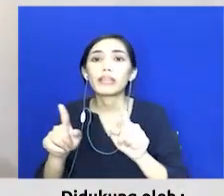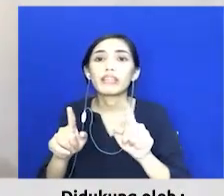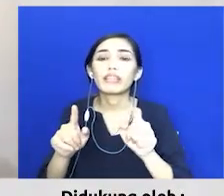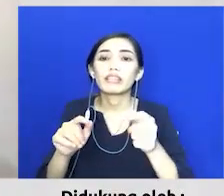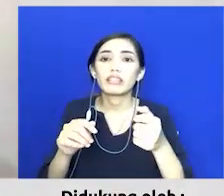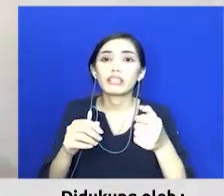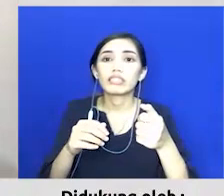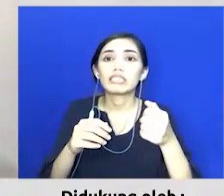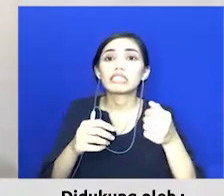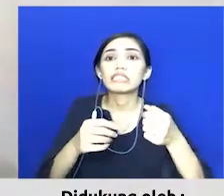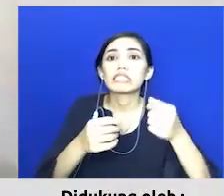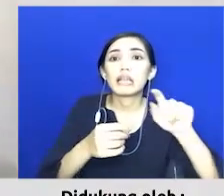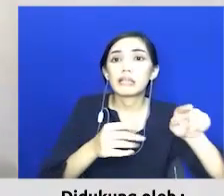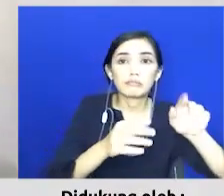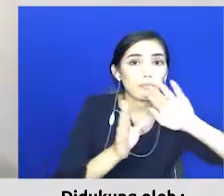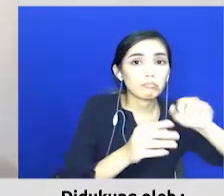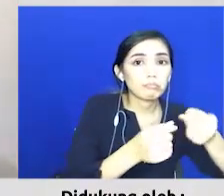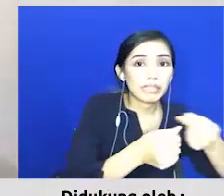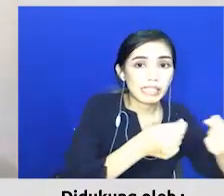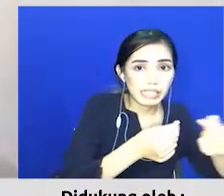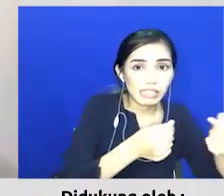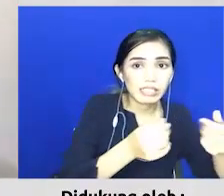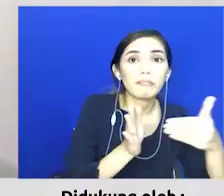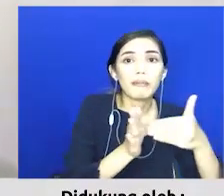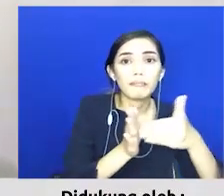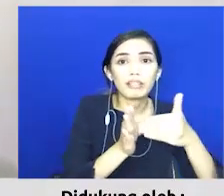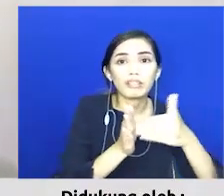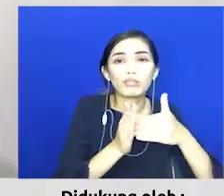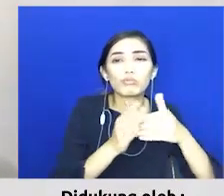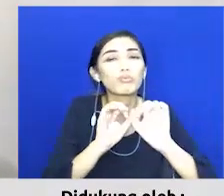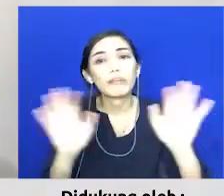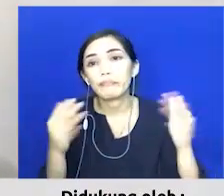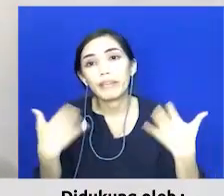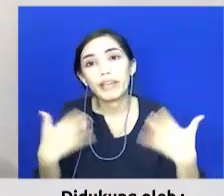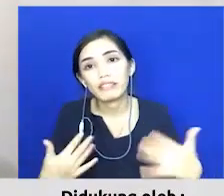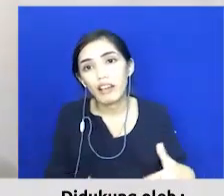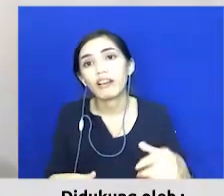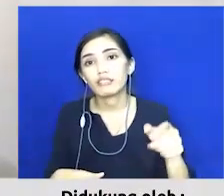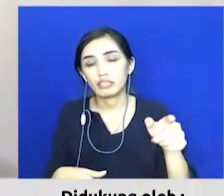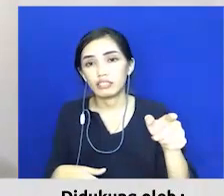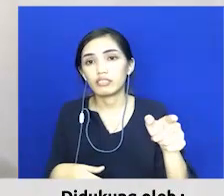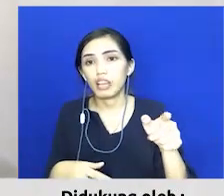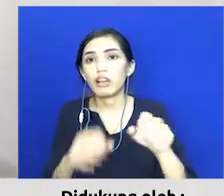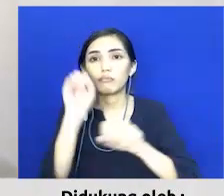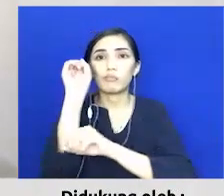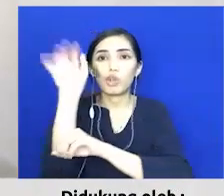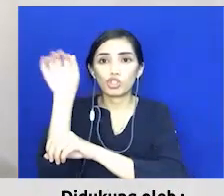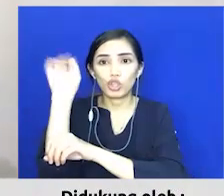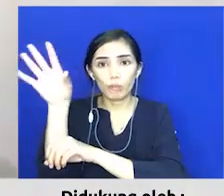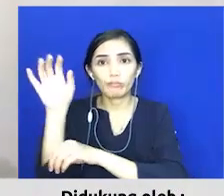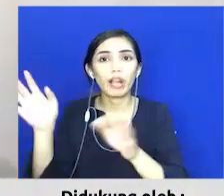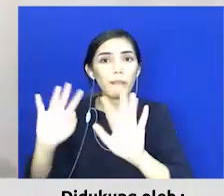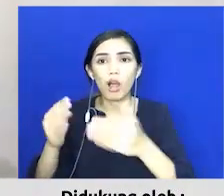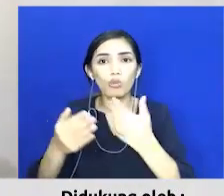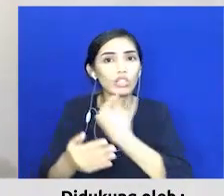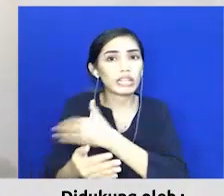bioskop-bioskop tidak mau terima film. Ya, karena bioskop-bioskop itu atau kepunyaan apa terkait